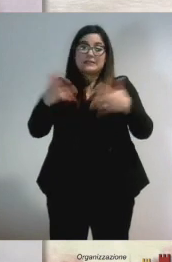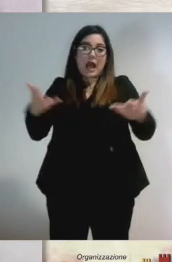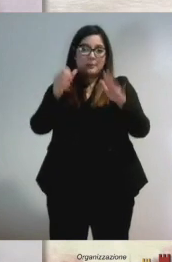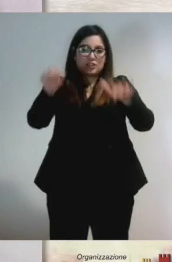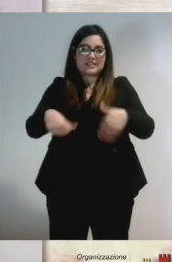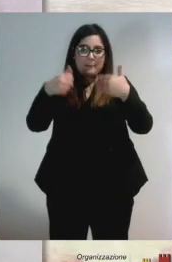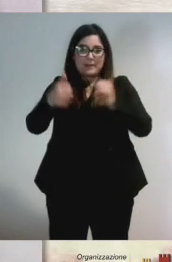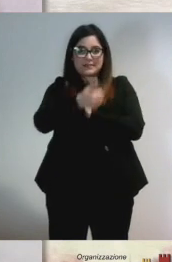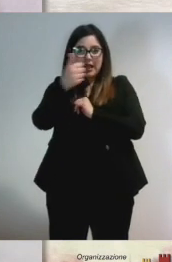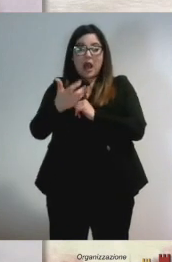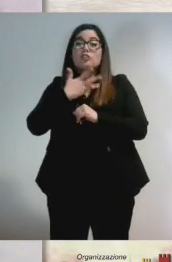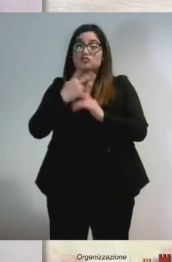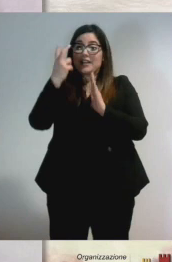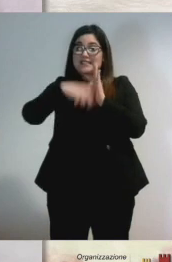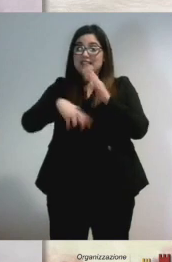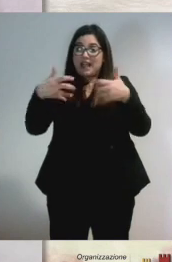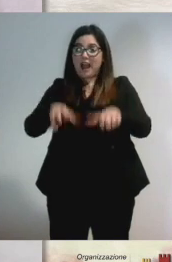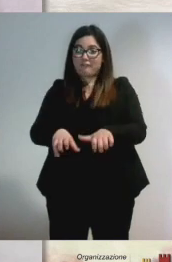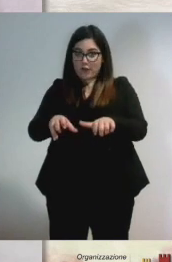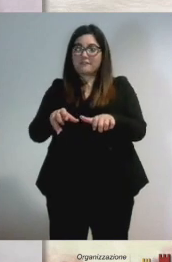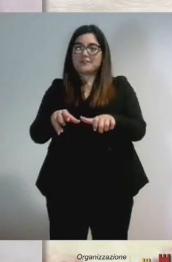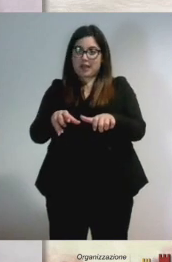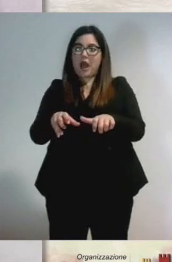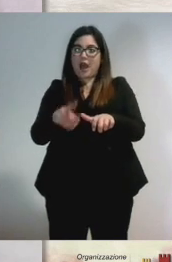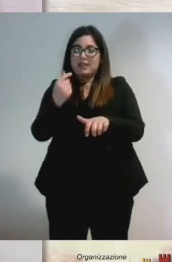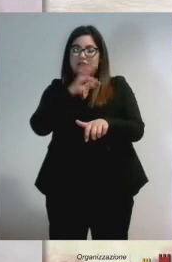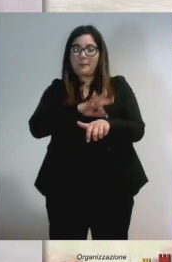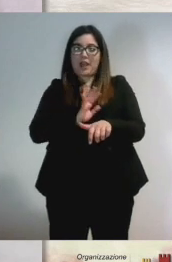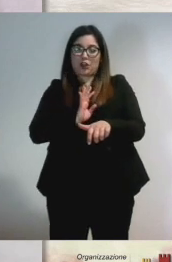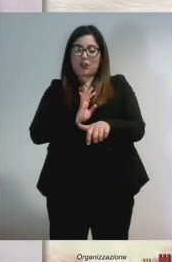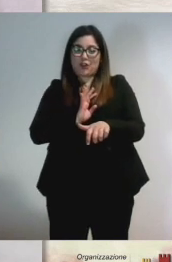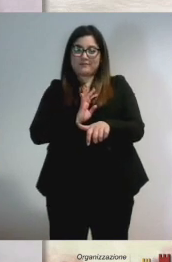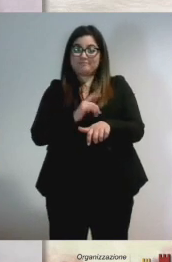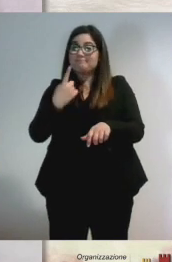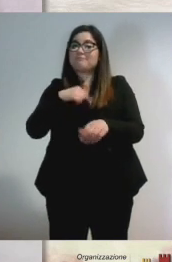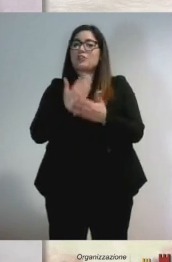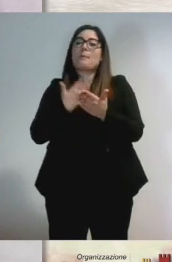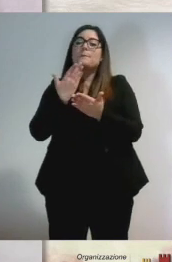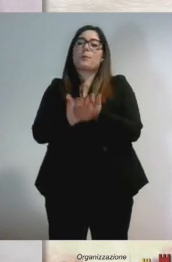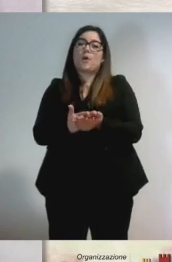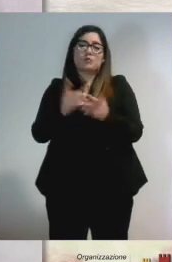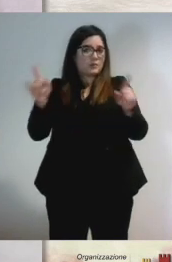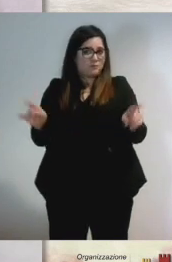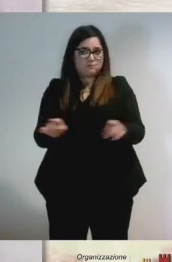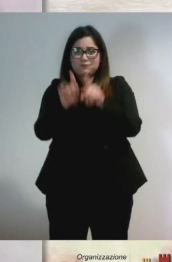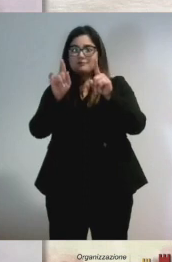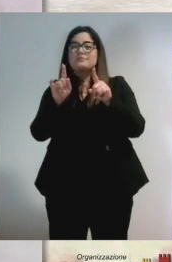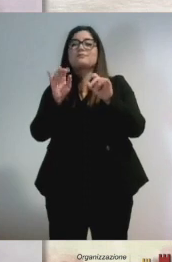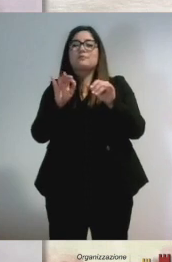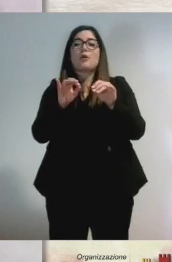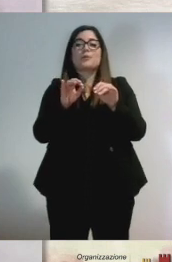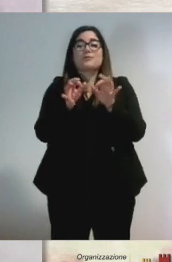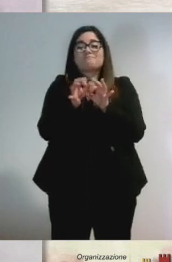sgravio fiscale del proprio stipendio noi abbiamo proposto di fare la stessa cosa anche all'interno del nostro paese